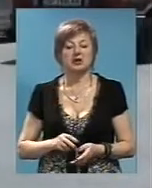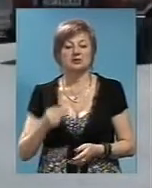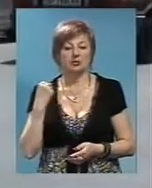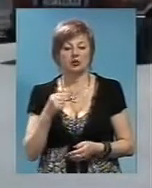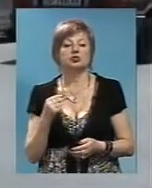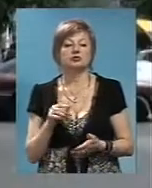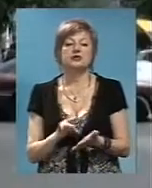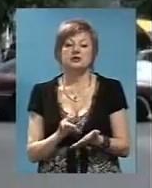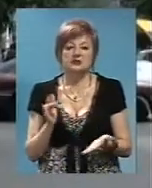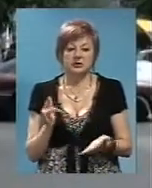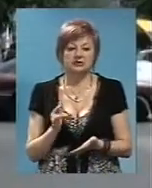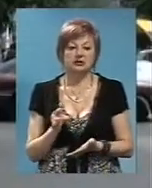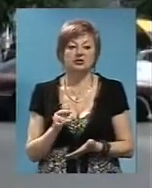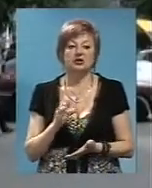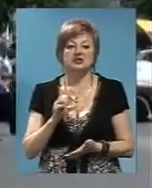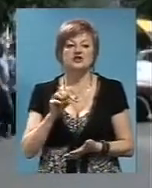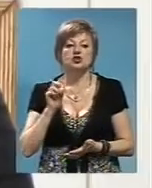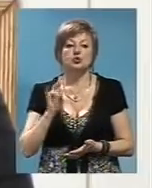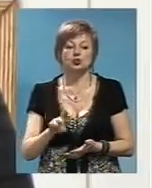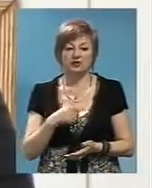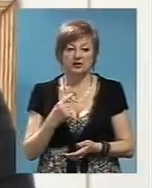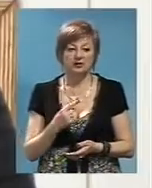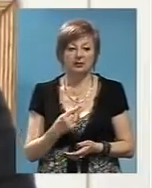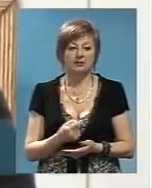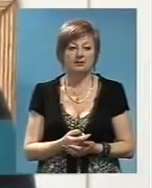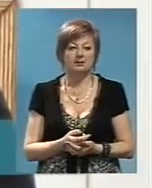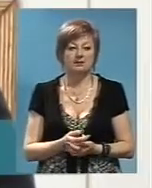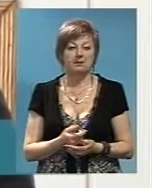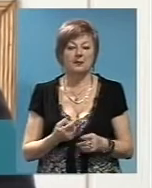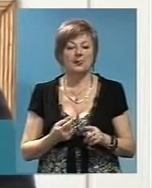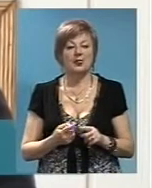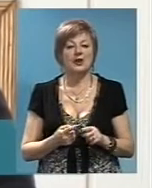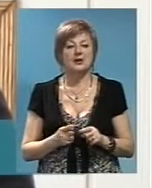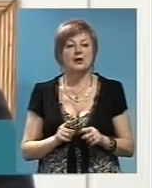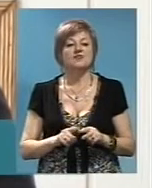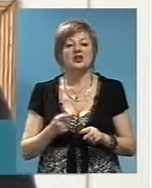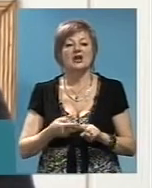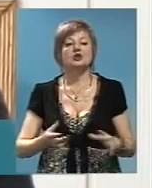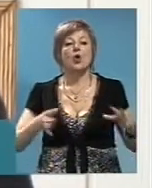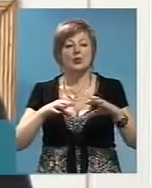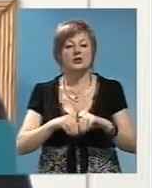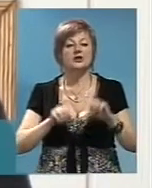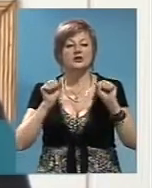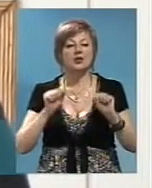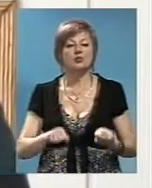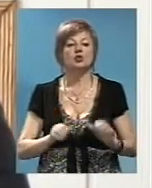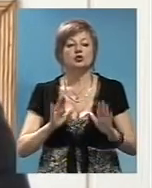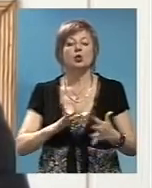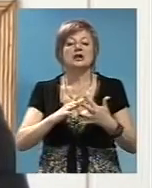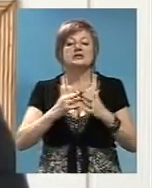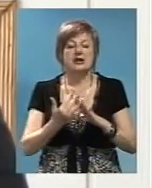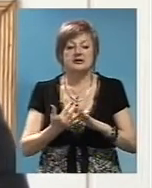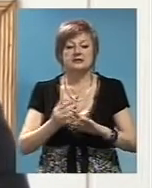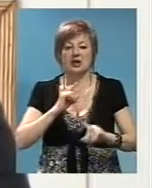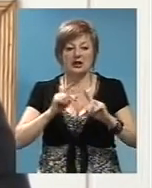місцевого самоврядування Олександр Свистун. Зініціювати таке добровільне приєднання може лише сільська селищна